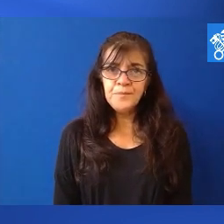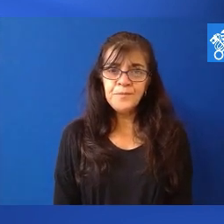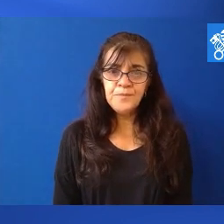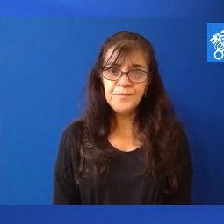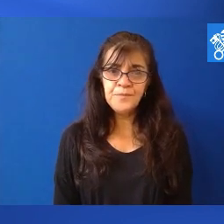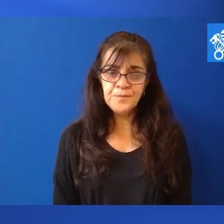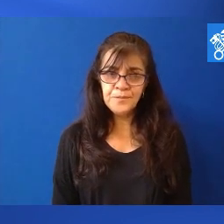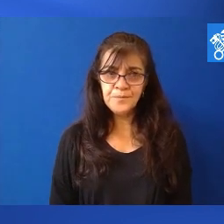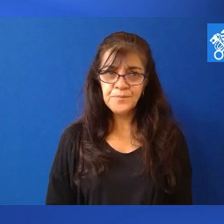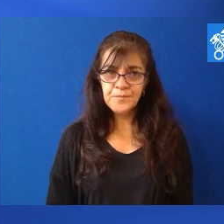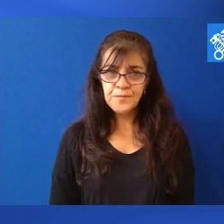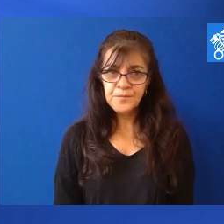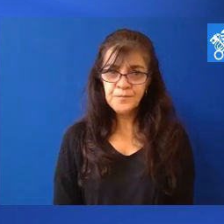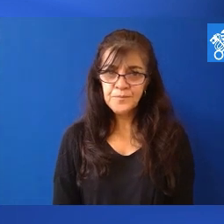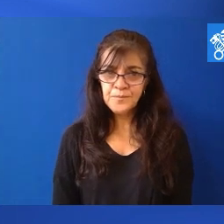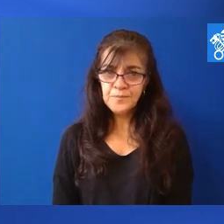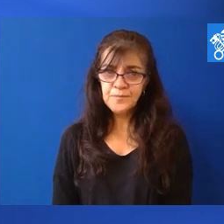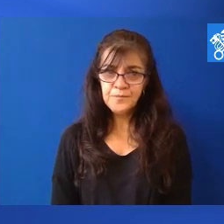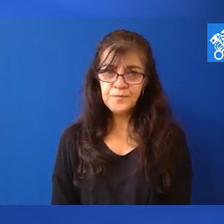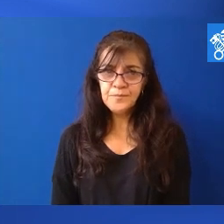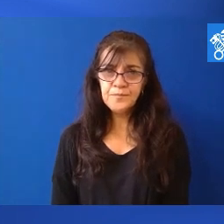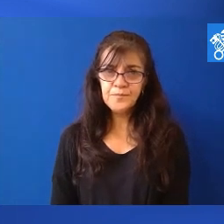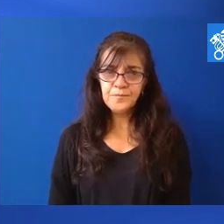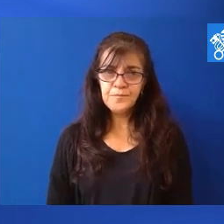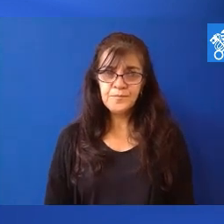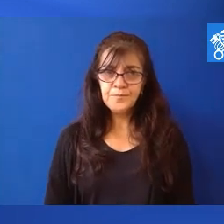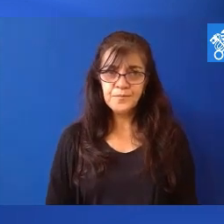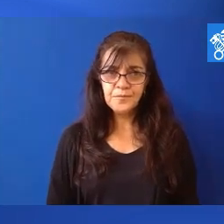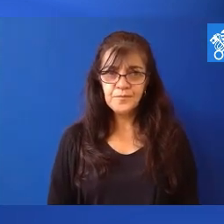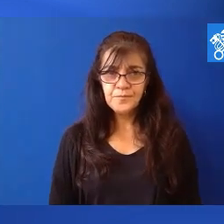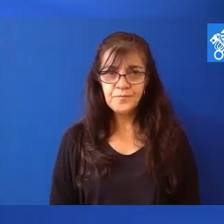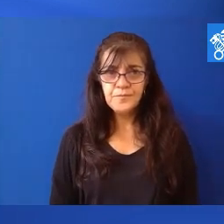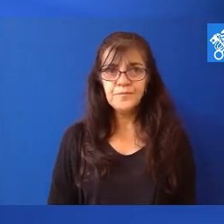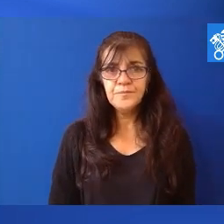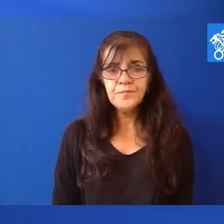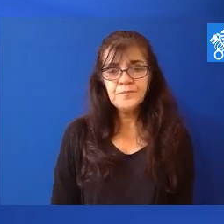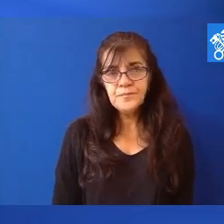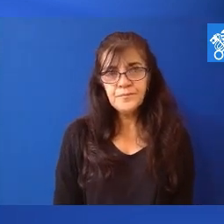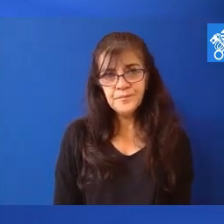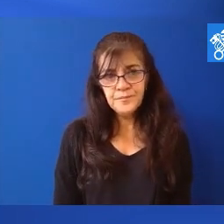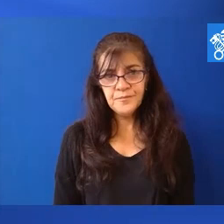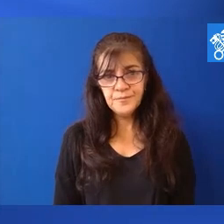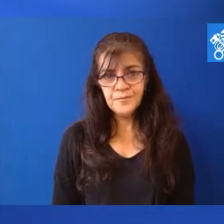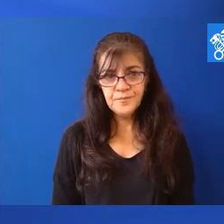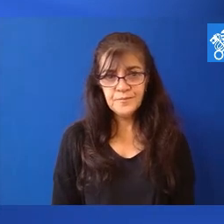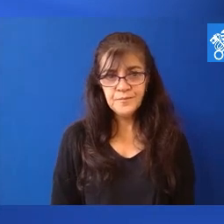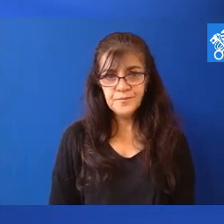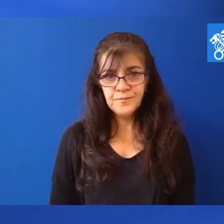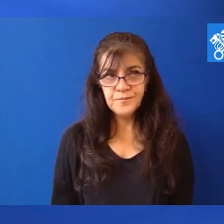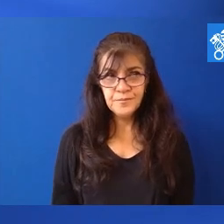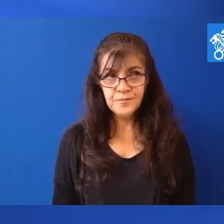أن يعبروا لكم عن مشاعر الاحترام والتقدير وشكرهم البنوي